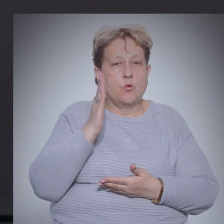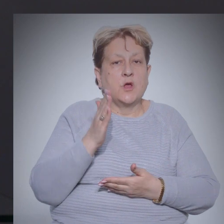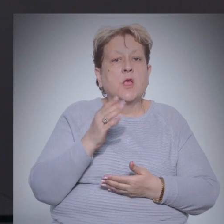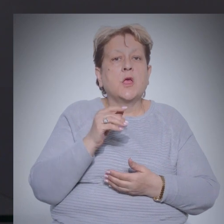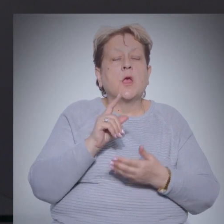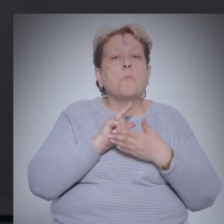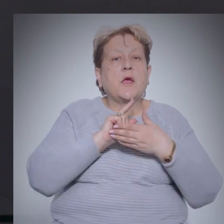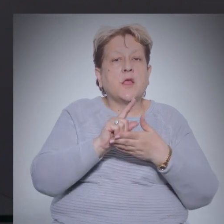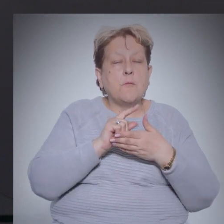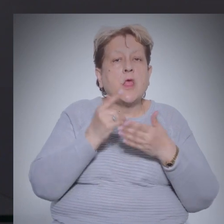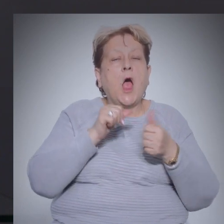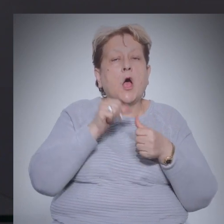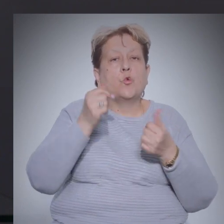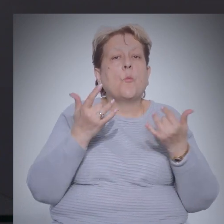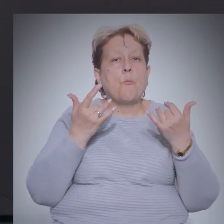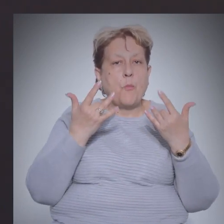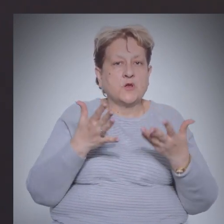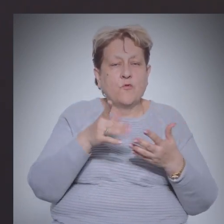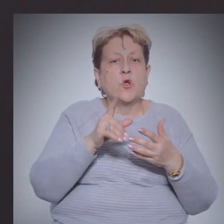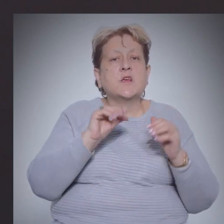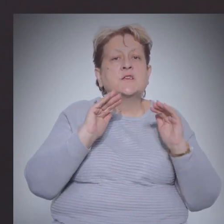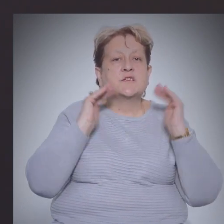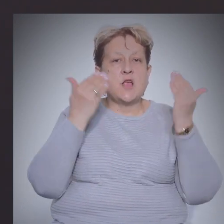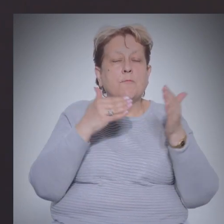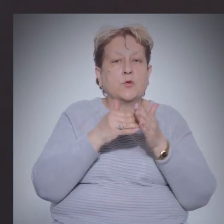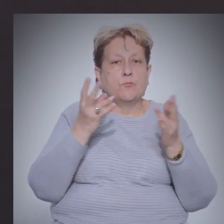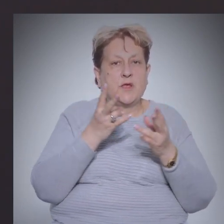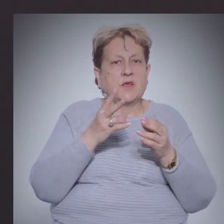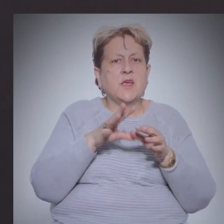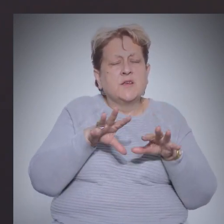ունենալու ենք մեկնաբանման հատուկ պահանջներ, բացի այն, որ դրանք